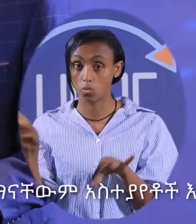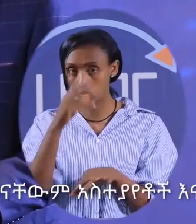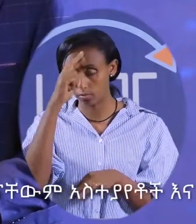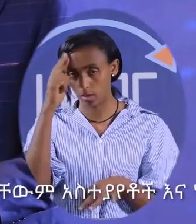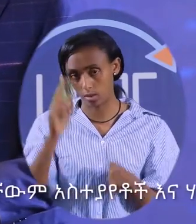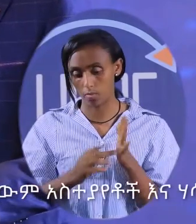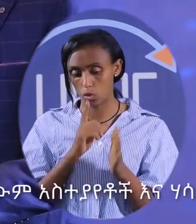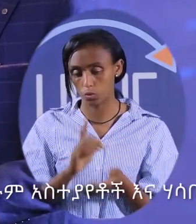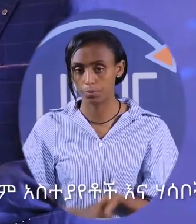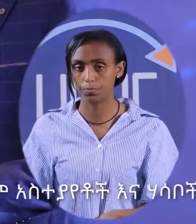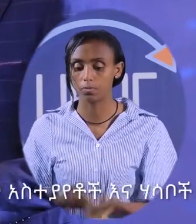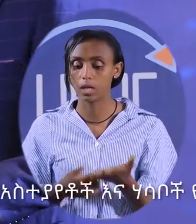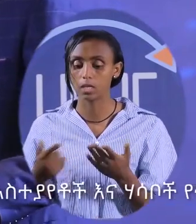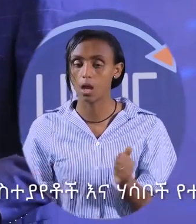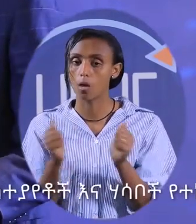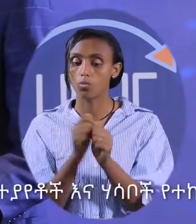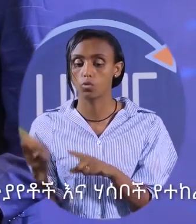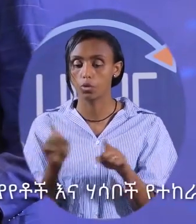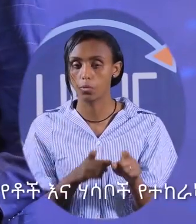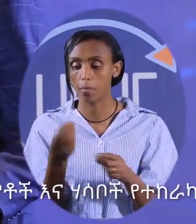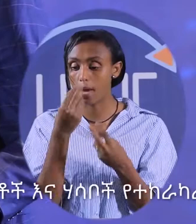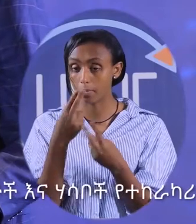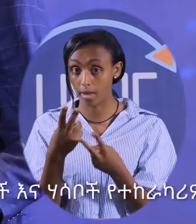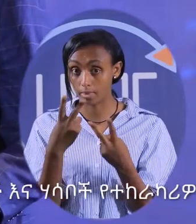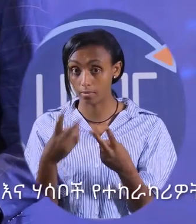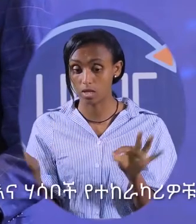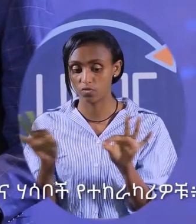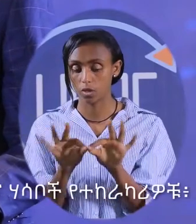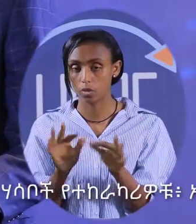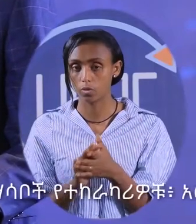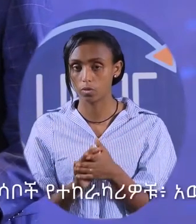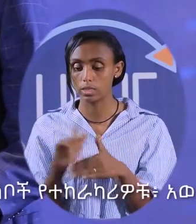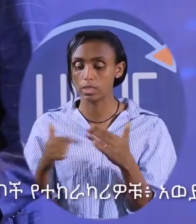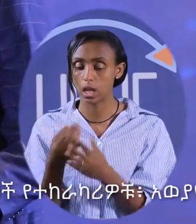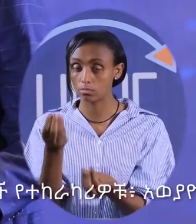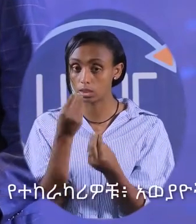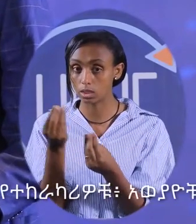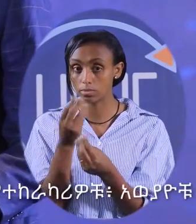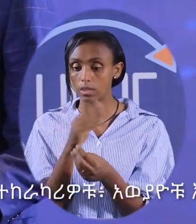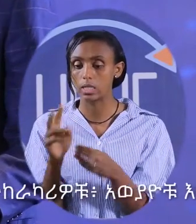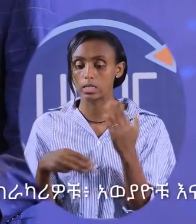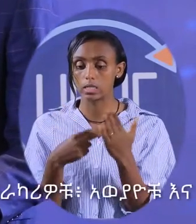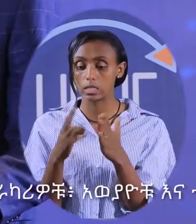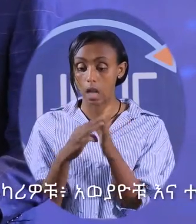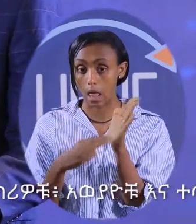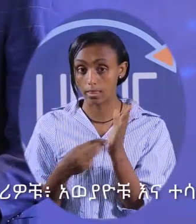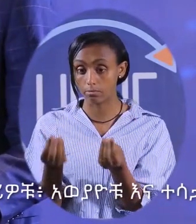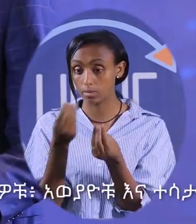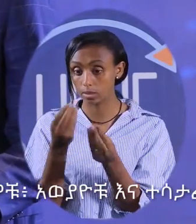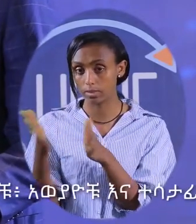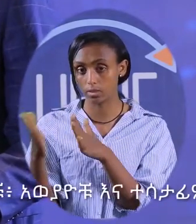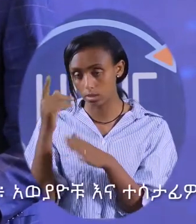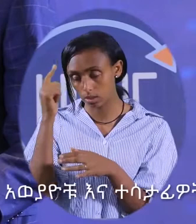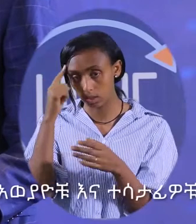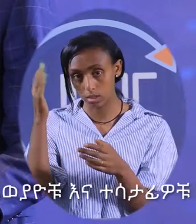በመሆኑ የተነሳ ነው። ከዚህ ጎን ለጎን ግን ማየት ያለብን ስለ ምግብ እና ሥርዓተ ምግብ ግንዛቤና